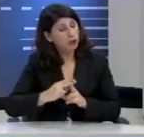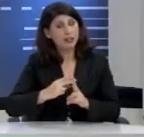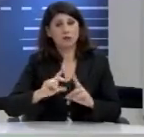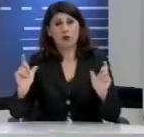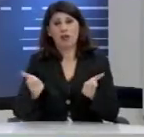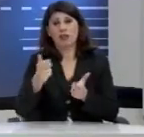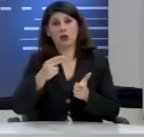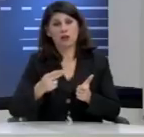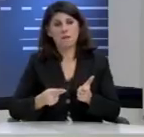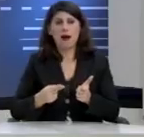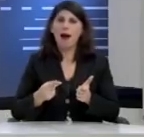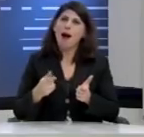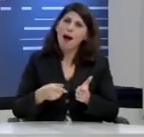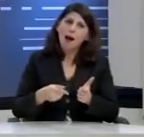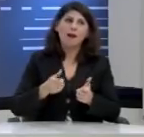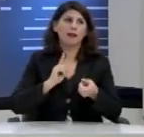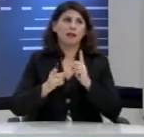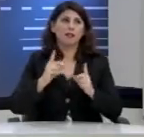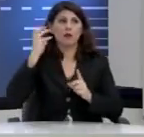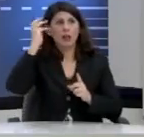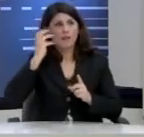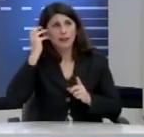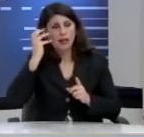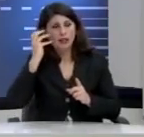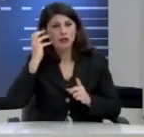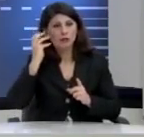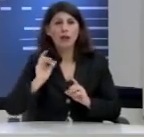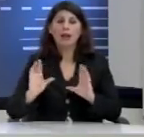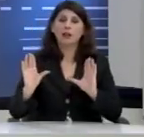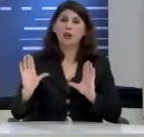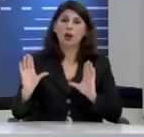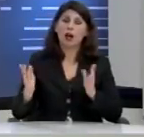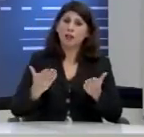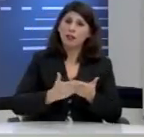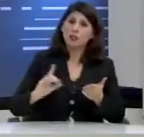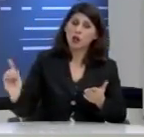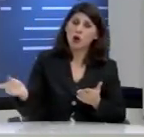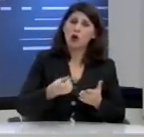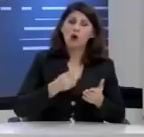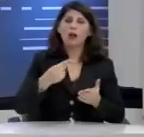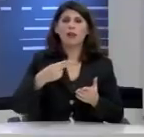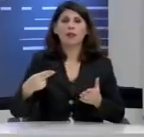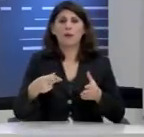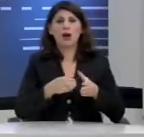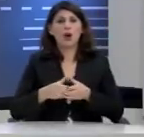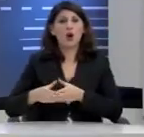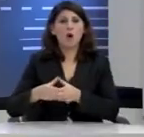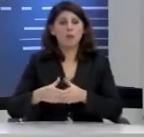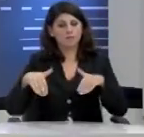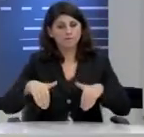θέμα, αλλά εκεί φαντάζομαι, εκτός αν θέσετε όλοι σας θέμα κομματικής πειθαρχίας και αρχίσετε τις